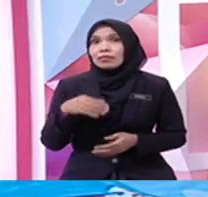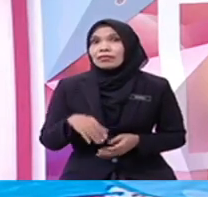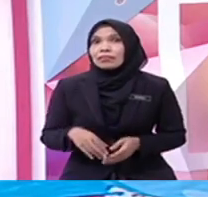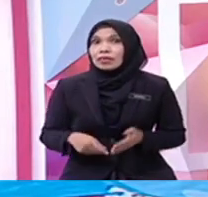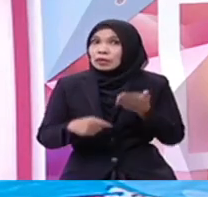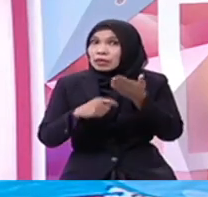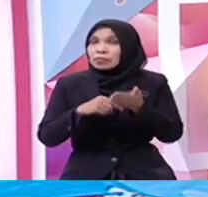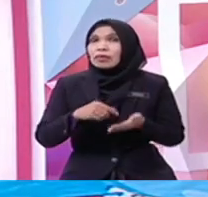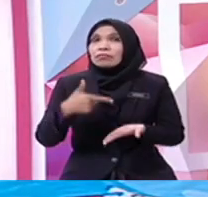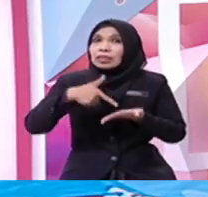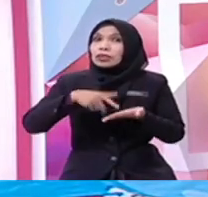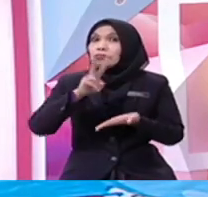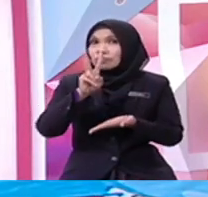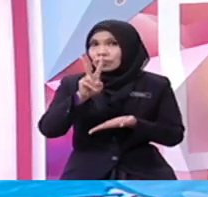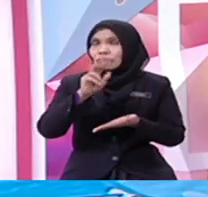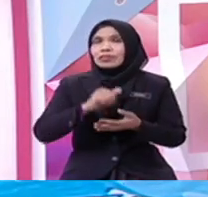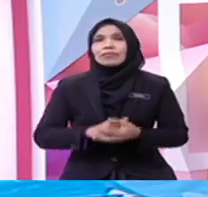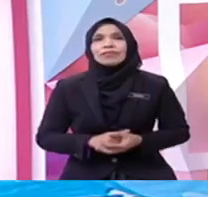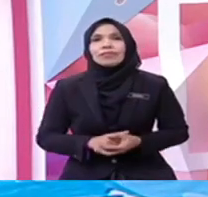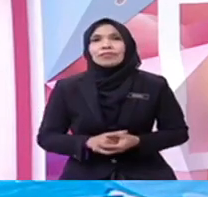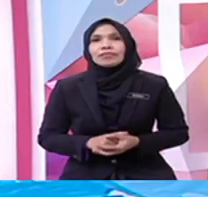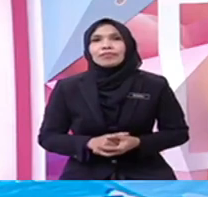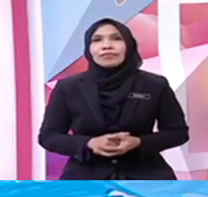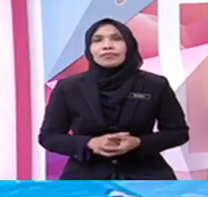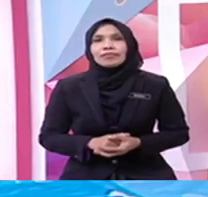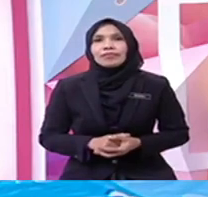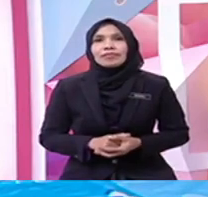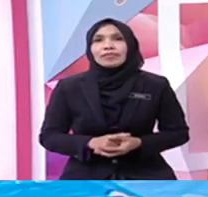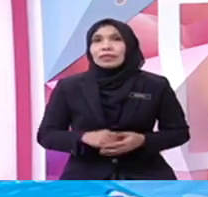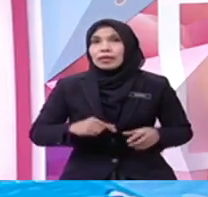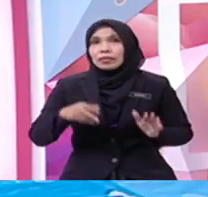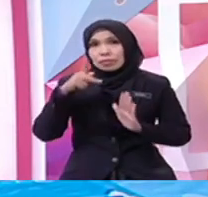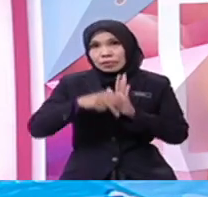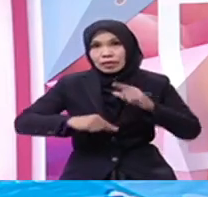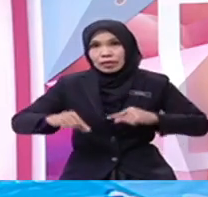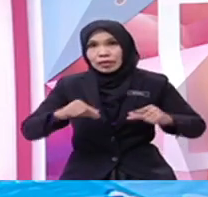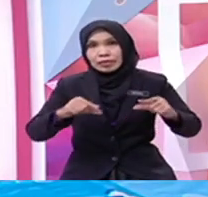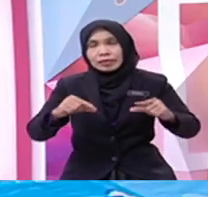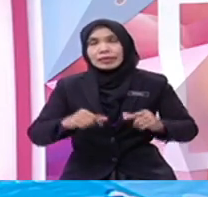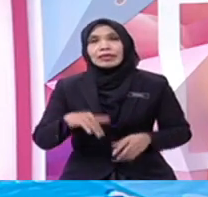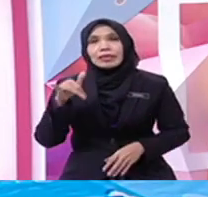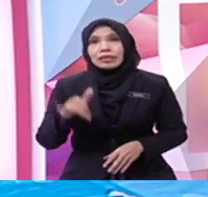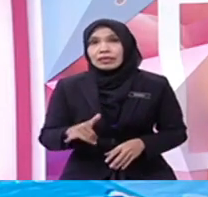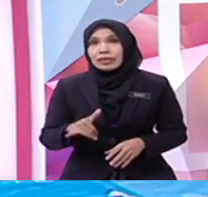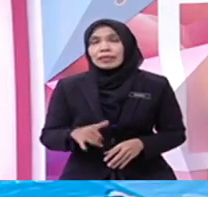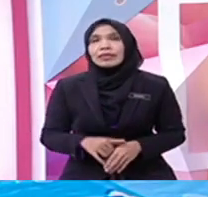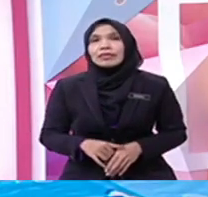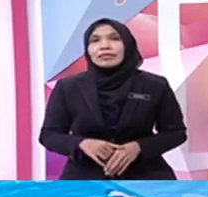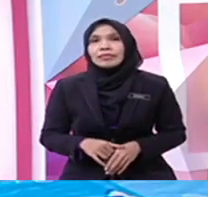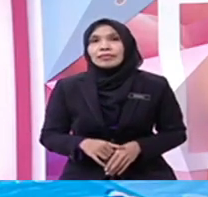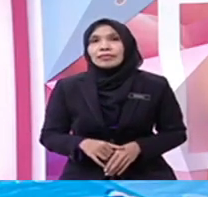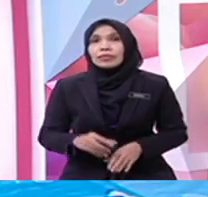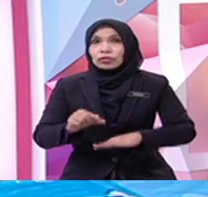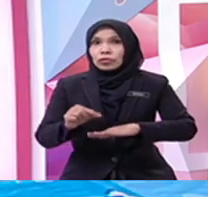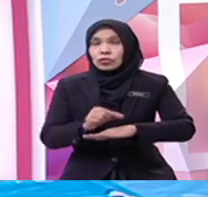itu hadirlah yang melibatkan pergerakan dari segi keseimbangan badan kita dimana kita menggunakan